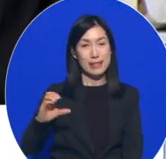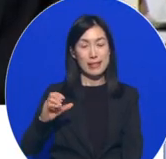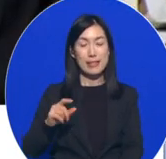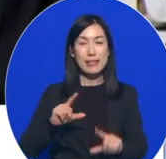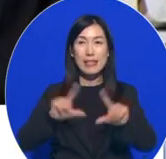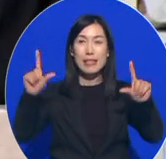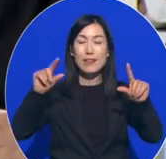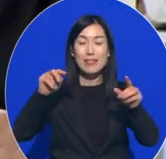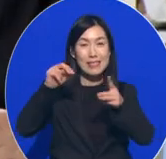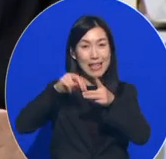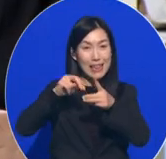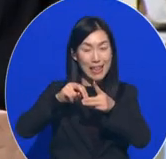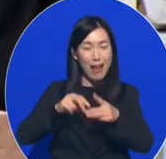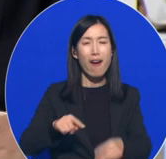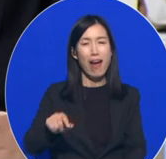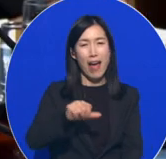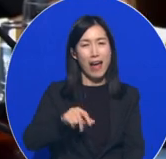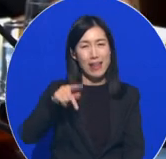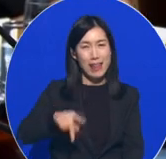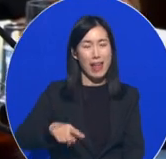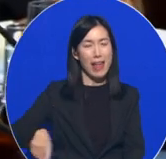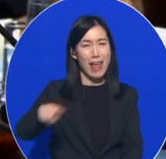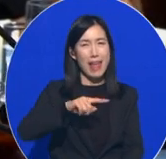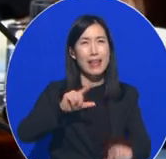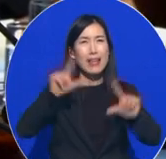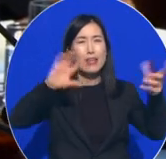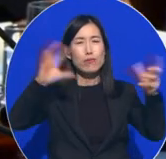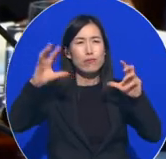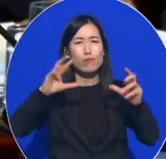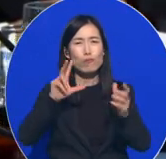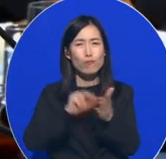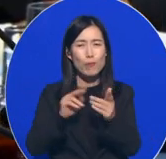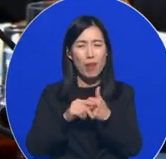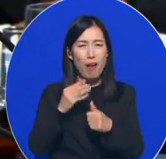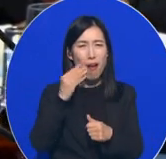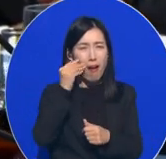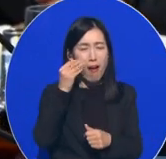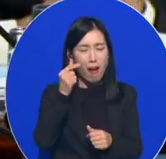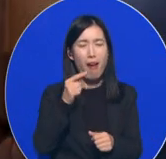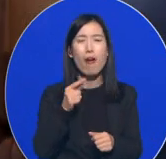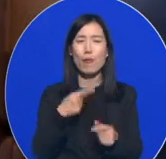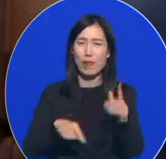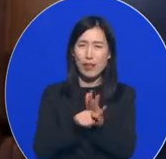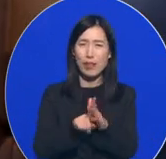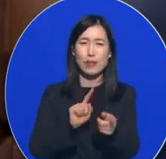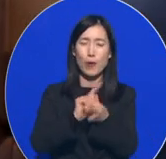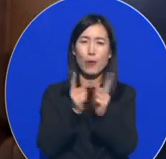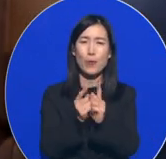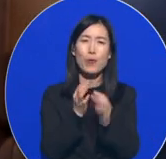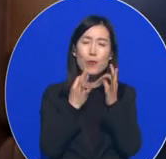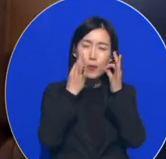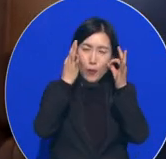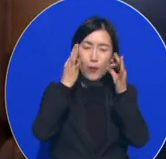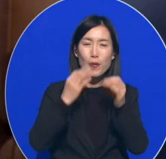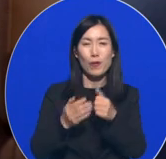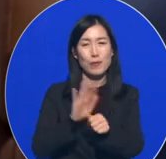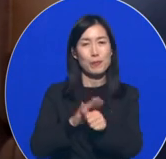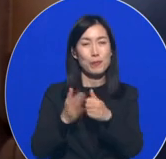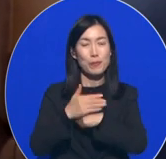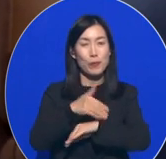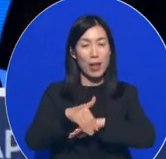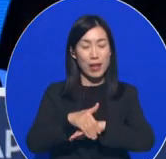통해 아태 국가들이 기후 적응 영향을 갖출 수 있도록 계속 지원하겠다고 덧붙였습니다 아울러에